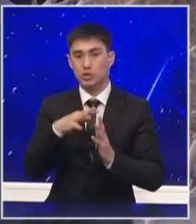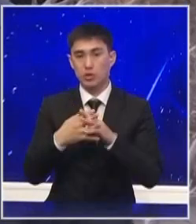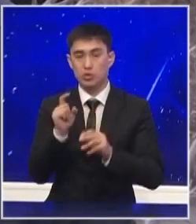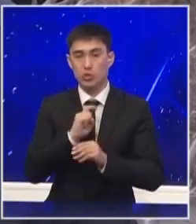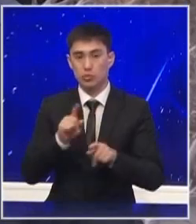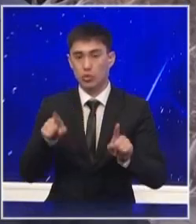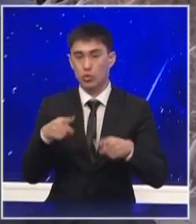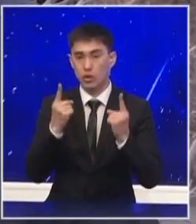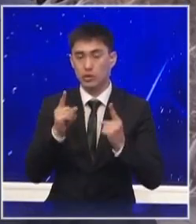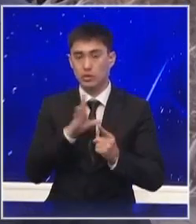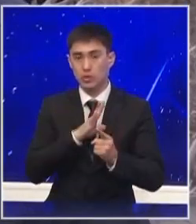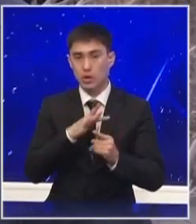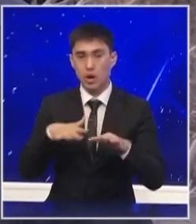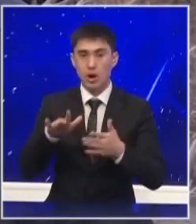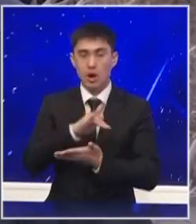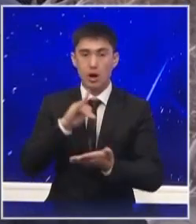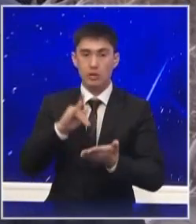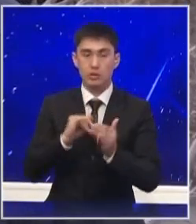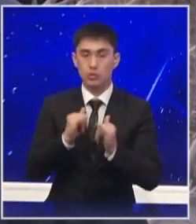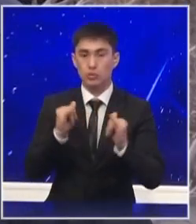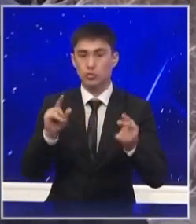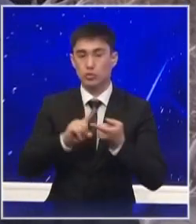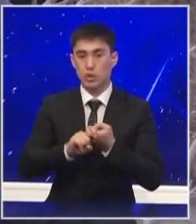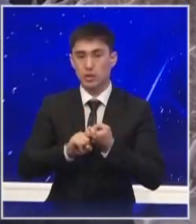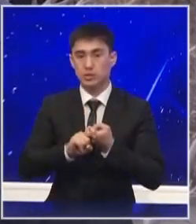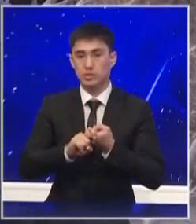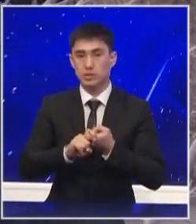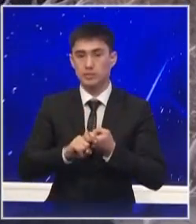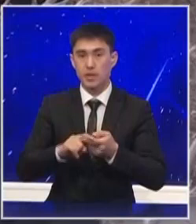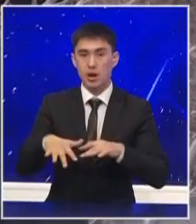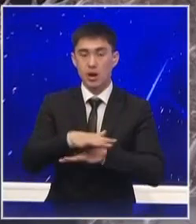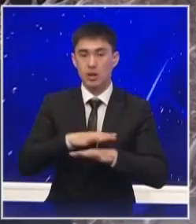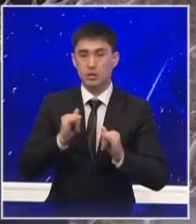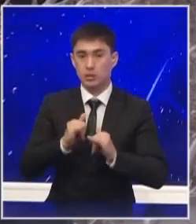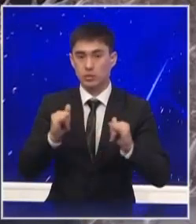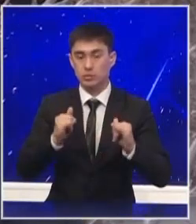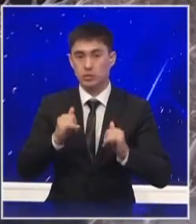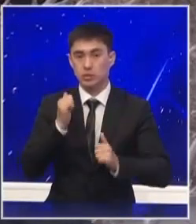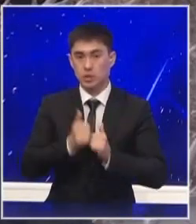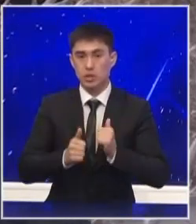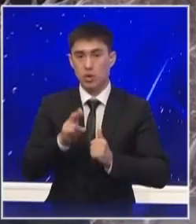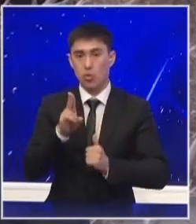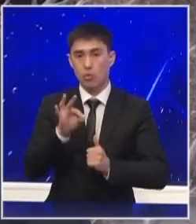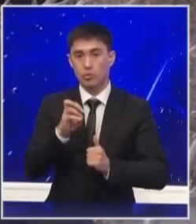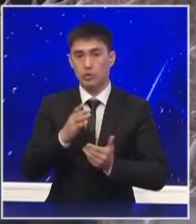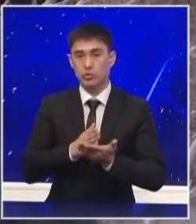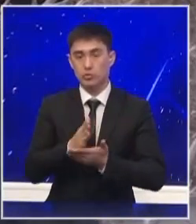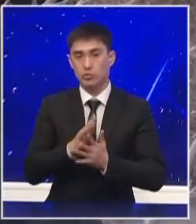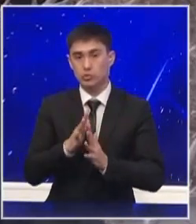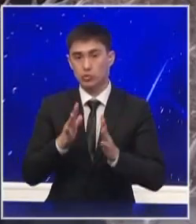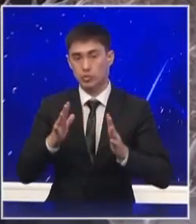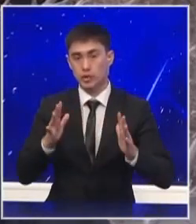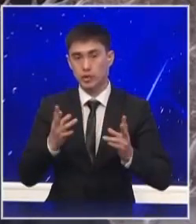орнын құрған, енді қаланың өсуі байланысты қаланың халқының артқанын сайын оның коммуналдық службында